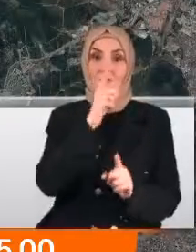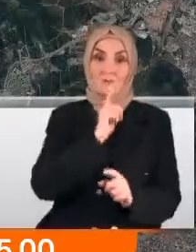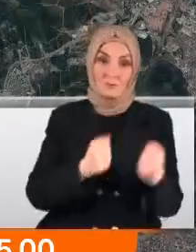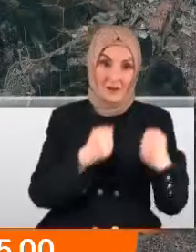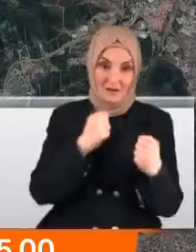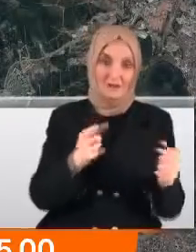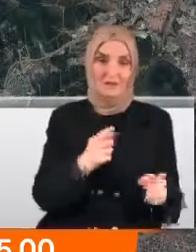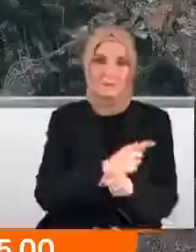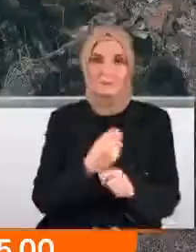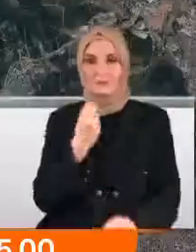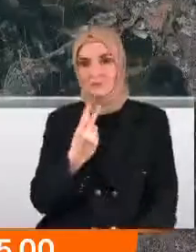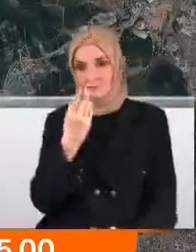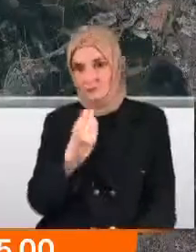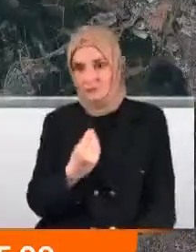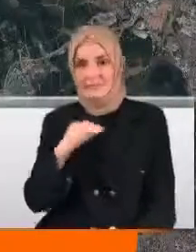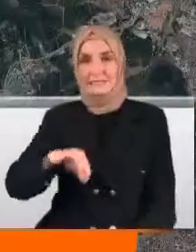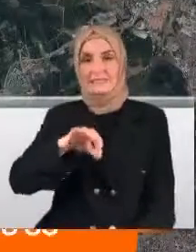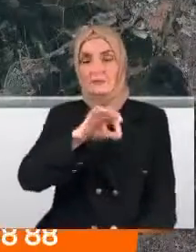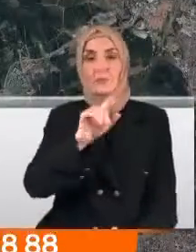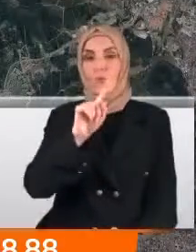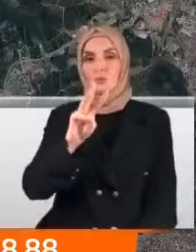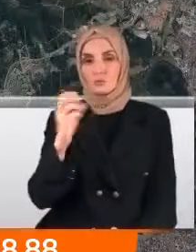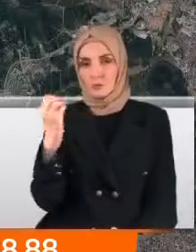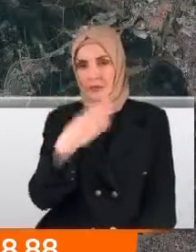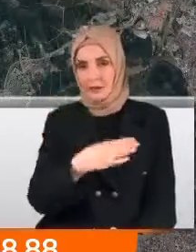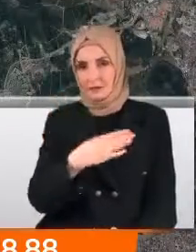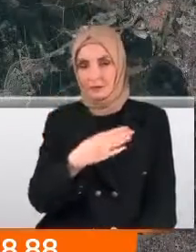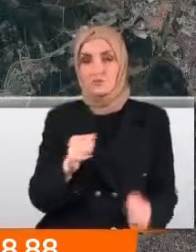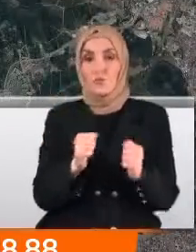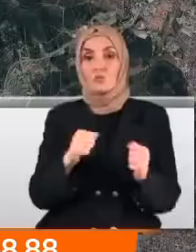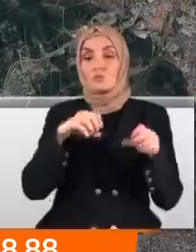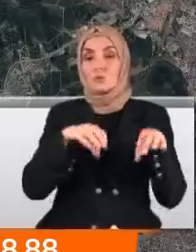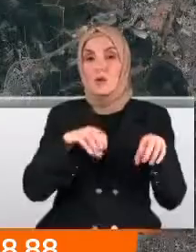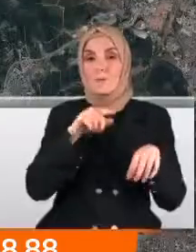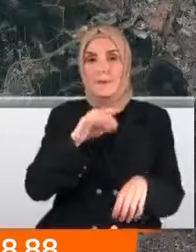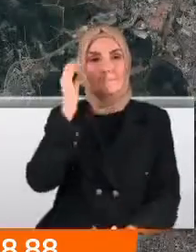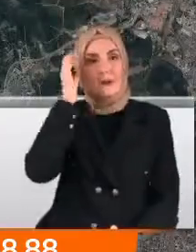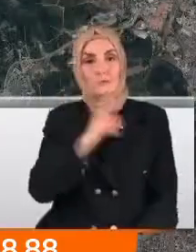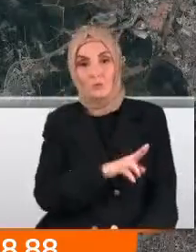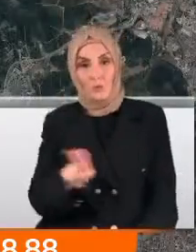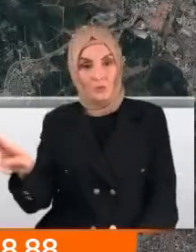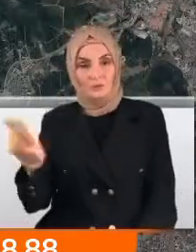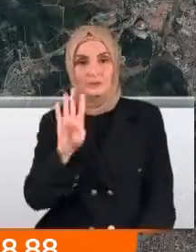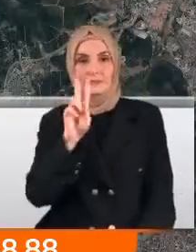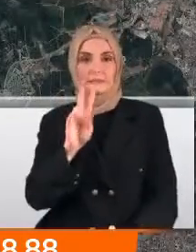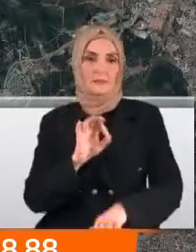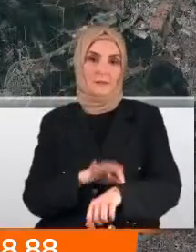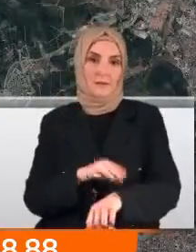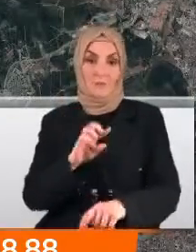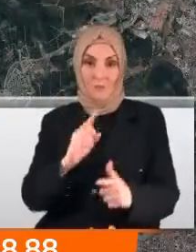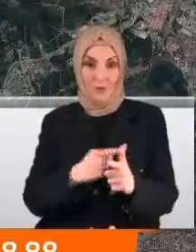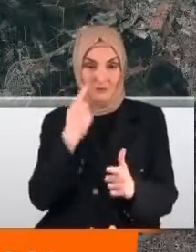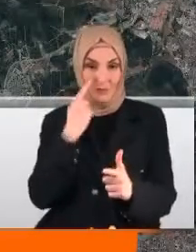istasyon sayısı da 13 olacak. Ayrıca Söğütlüçeşme'den Bakırköy'e 42 dakikada ulaşacaksınız ve bu projeyle